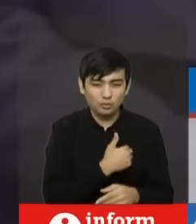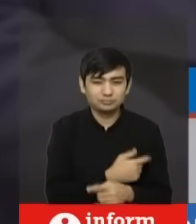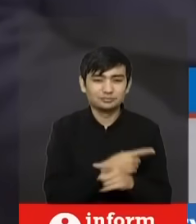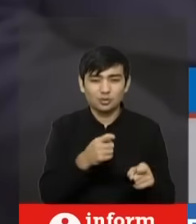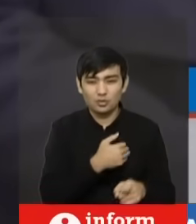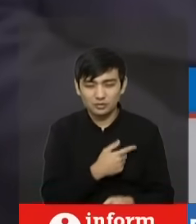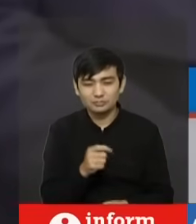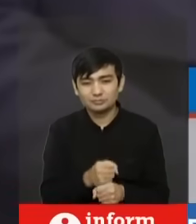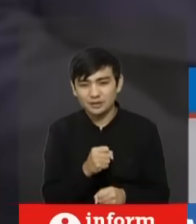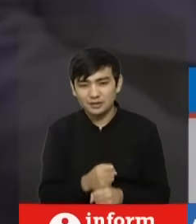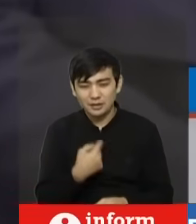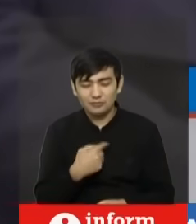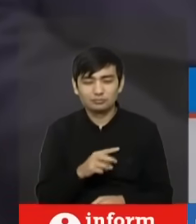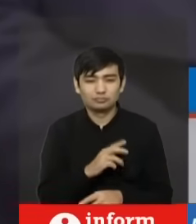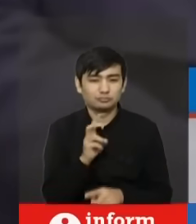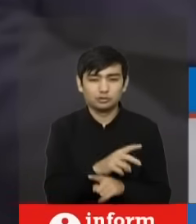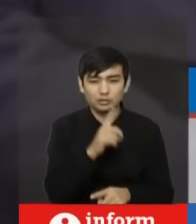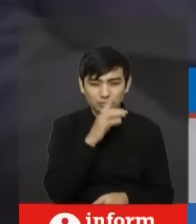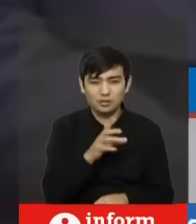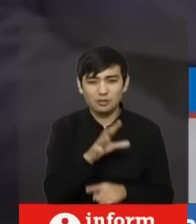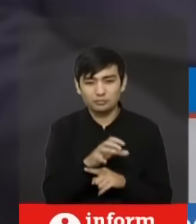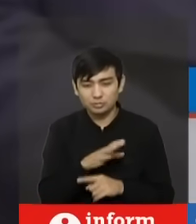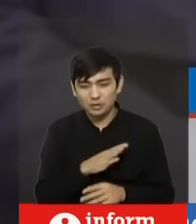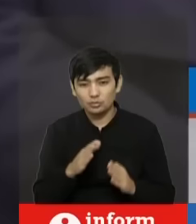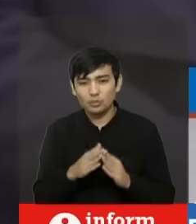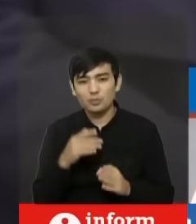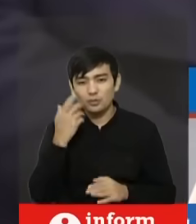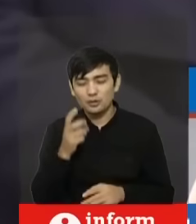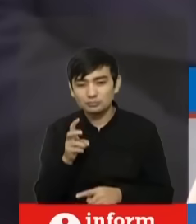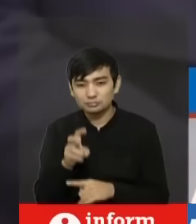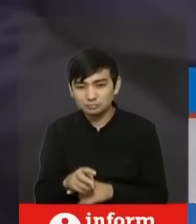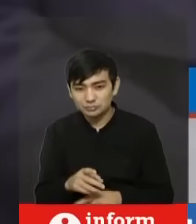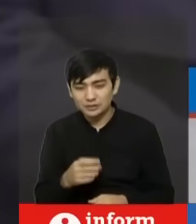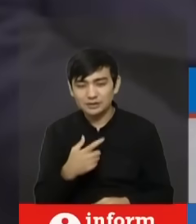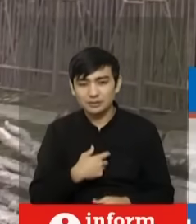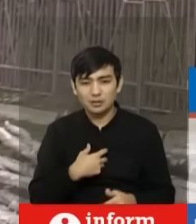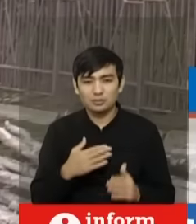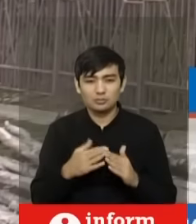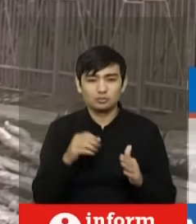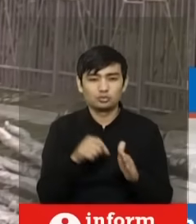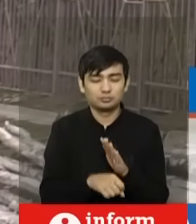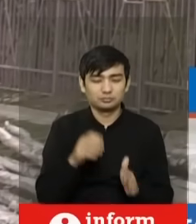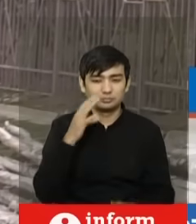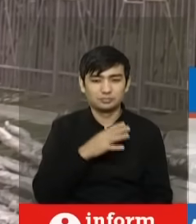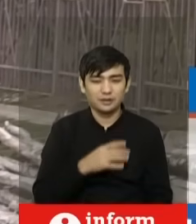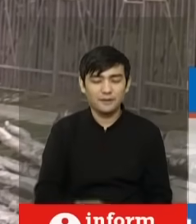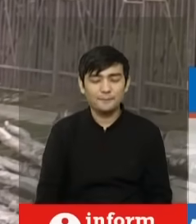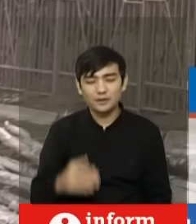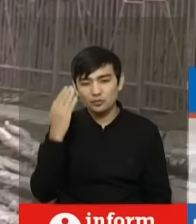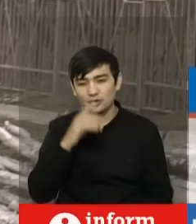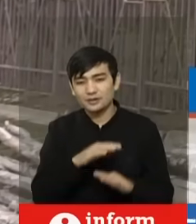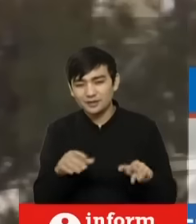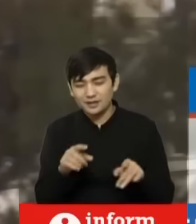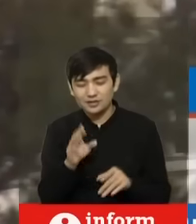ол қылыңыз менен бармаймын деп ұрыстым деді. Сөйтіп үйге барып жаңағыдай өзіне өзі қол жұмсағым келді деді. Өзге ұстаздар да бұрынғы